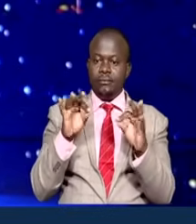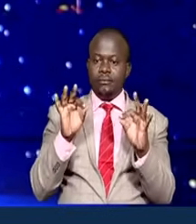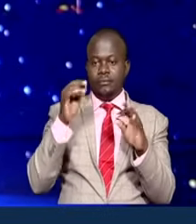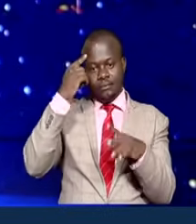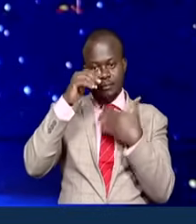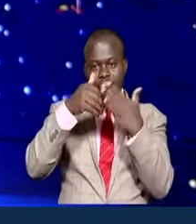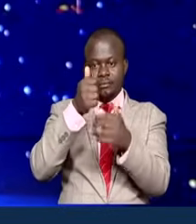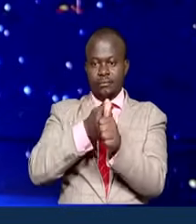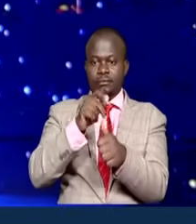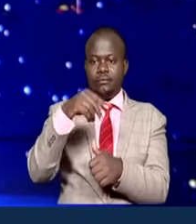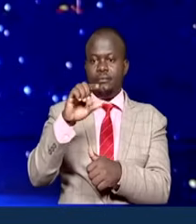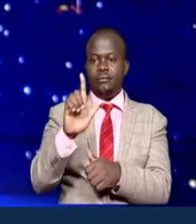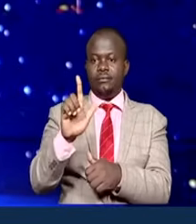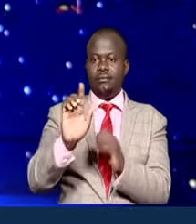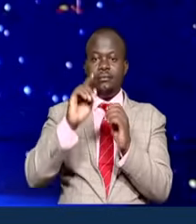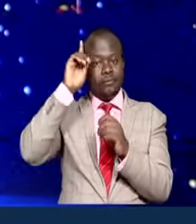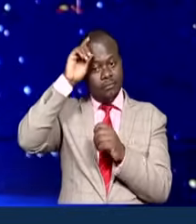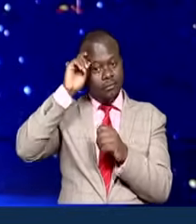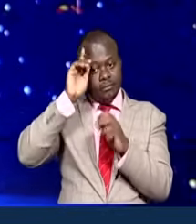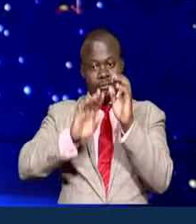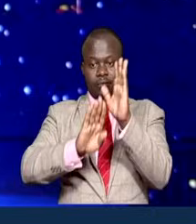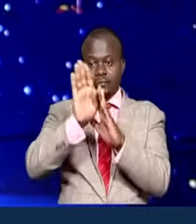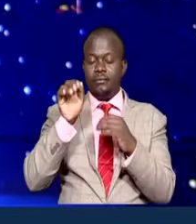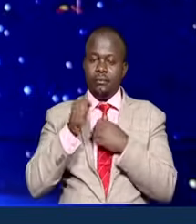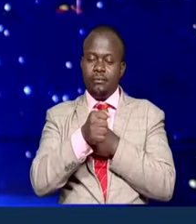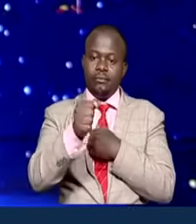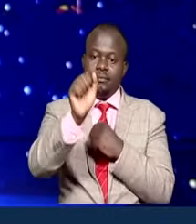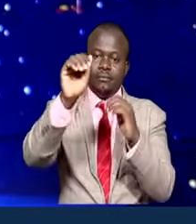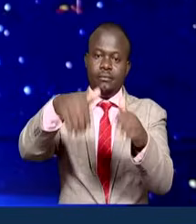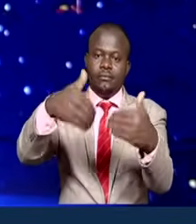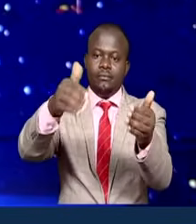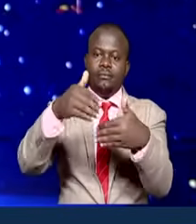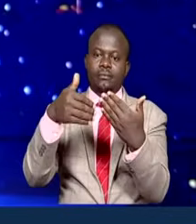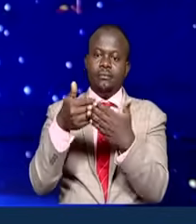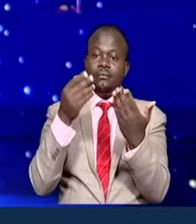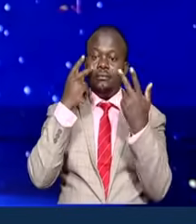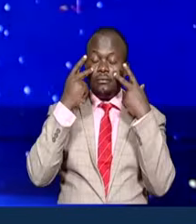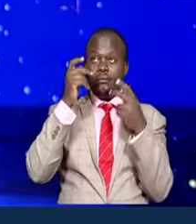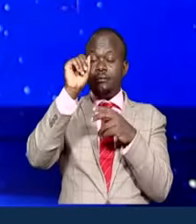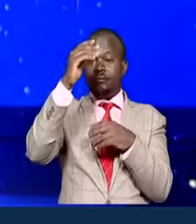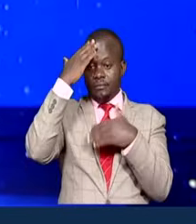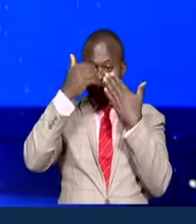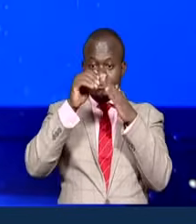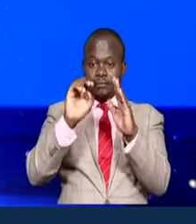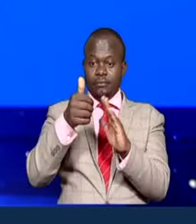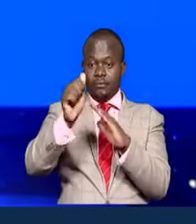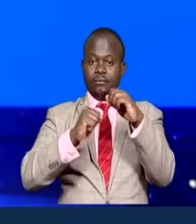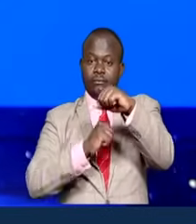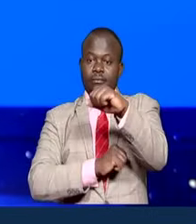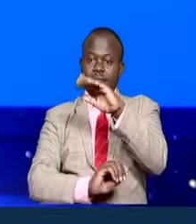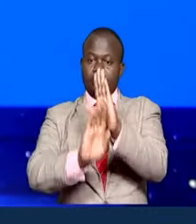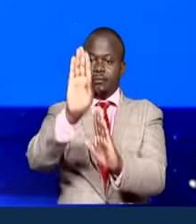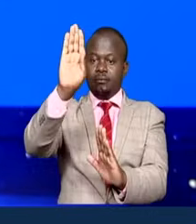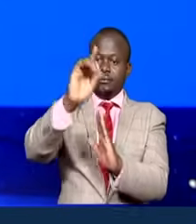buri muntu PL ryaratekereje guteza imbere ubukerarugendo n'ubuhinzi ari ukureba kure, kubera ko hari uwo musingi w'iterambere